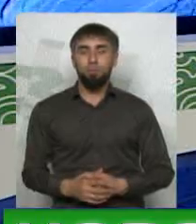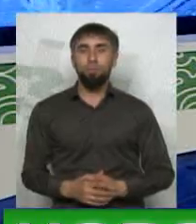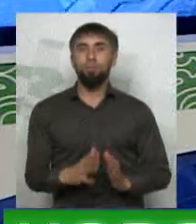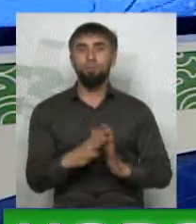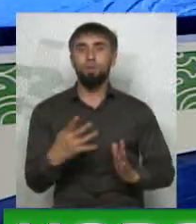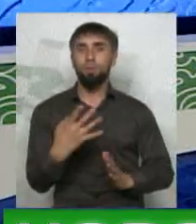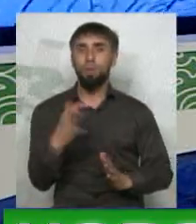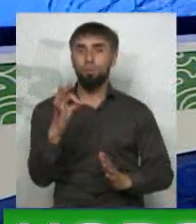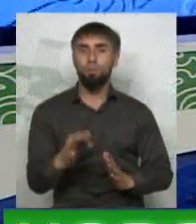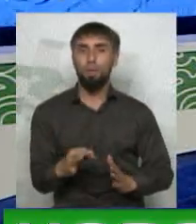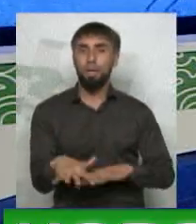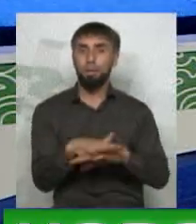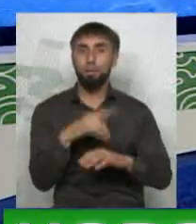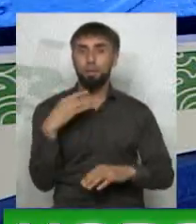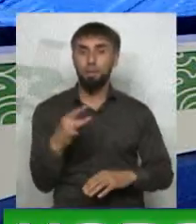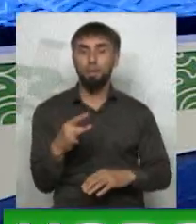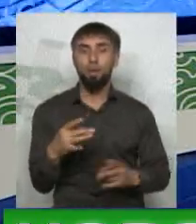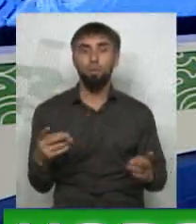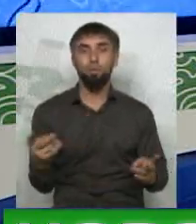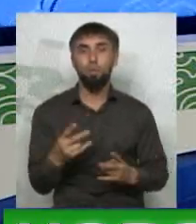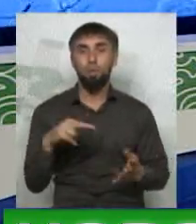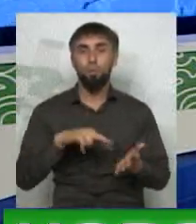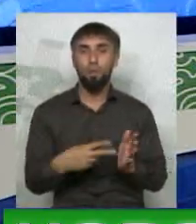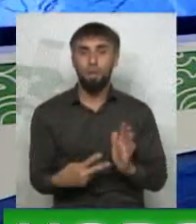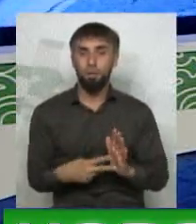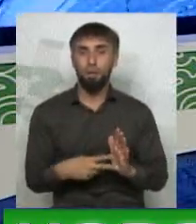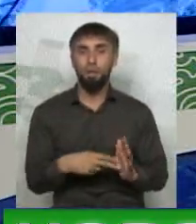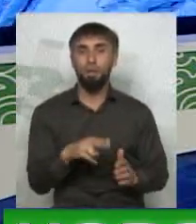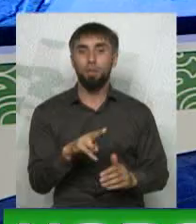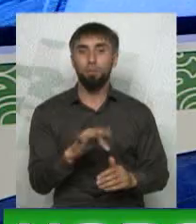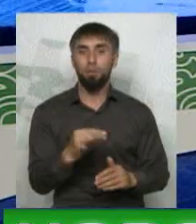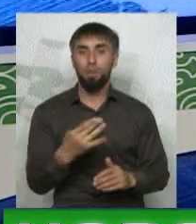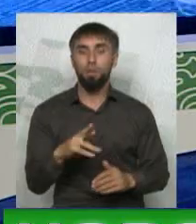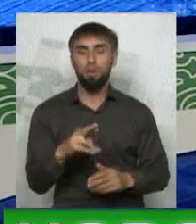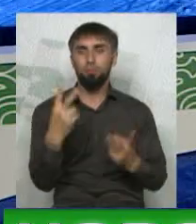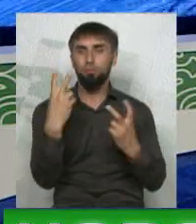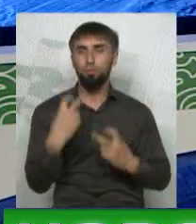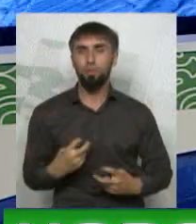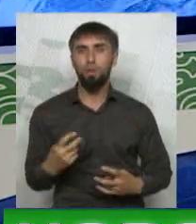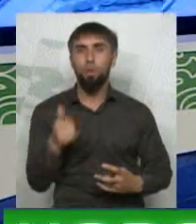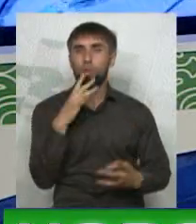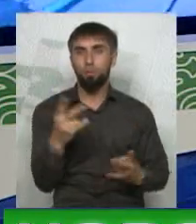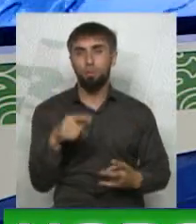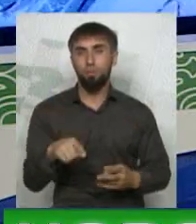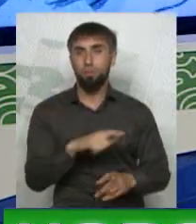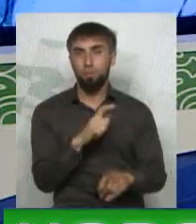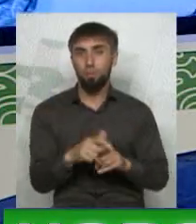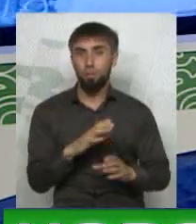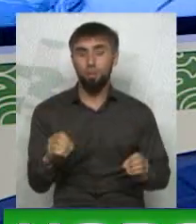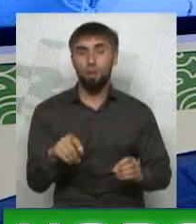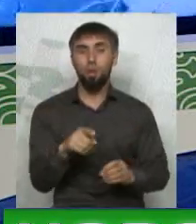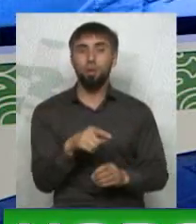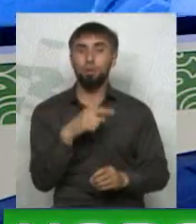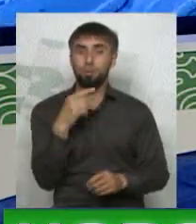Более 45% от населения Ингушетии, подлежащего плановой диспансеризации, уже прошли осмотр специалистов в текущем году. В ходе осмотров